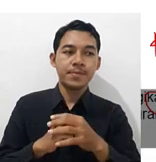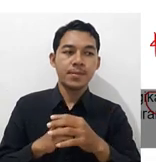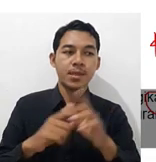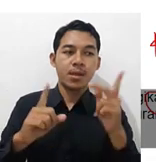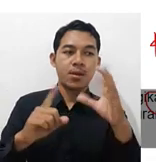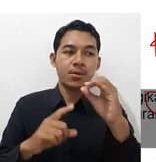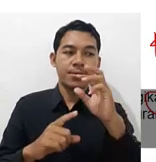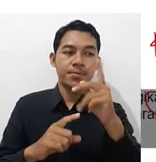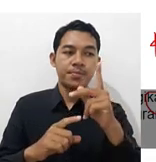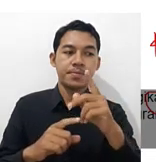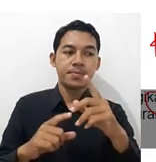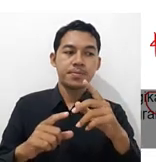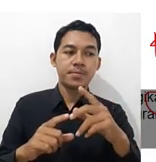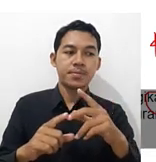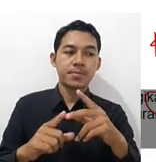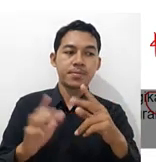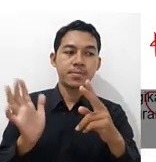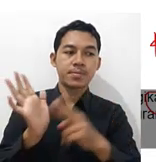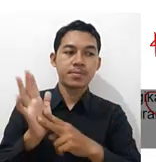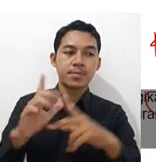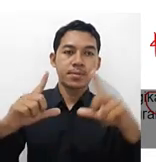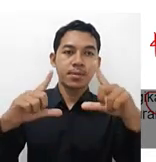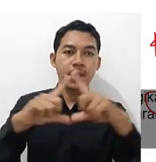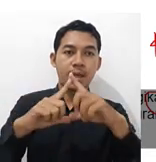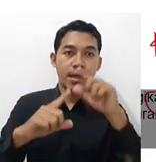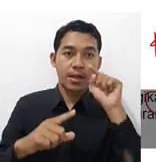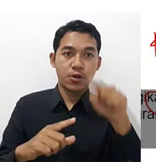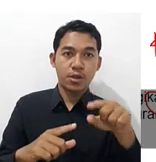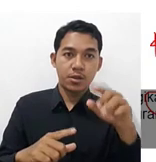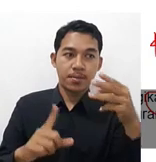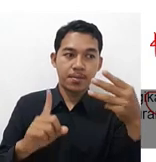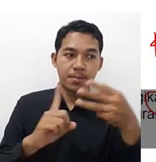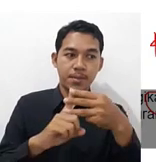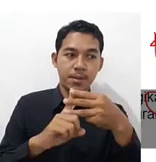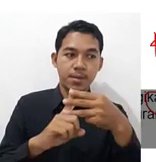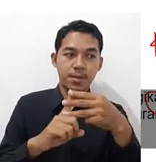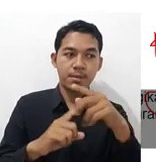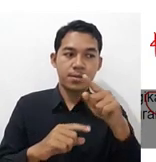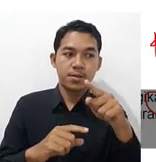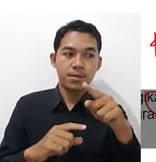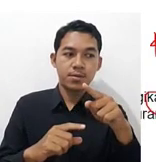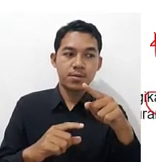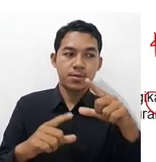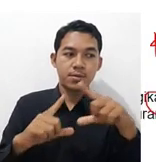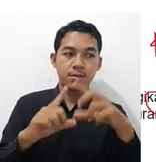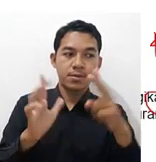N A dot B, karena dotnya ini atau perkalian ini melambangkan N ya.